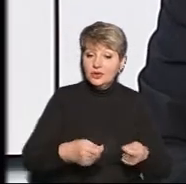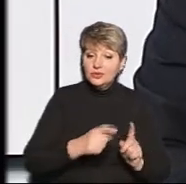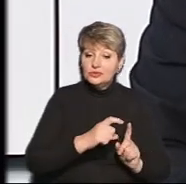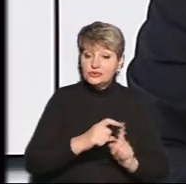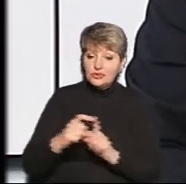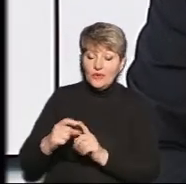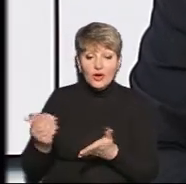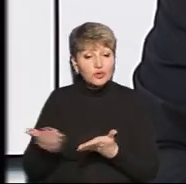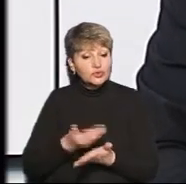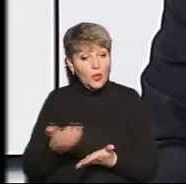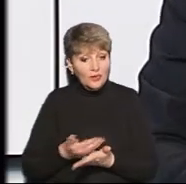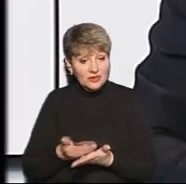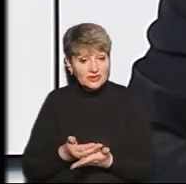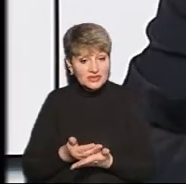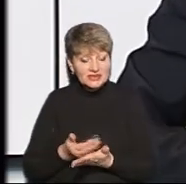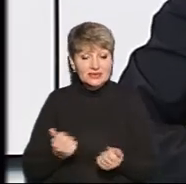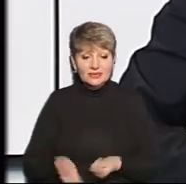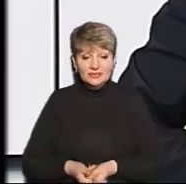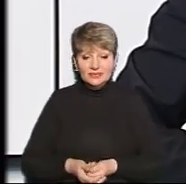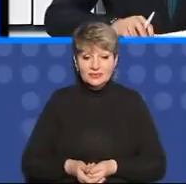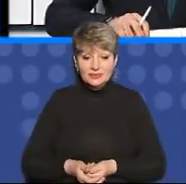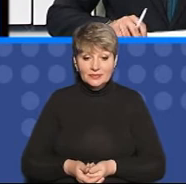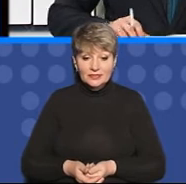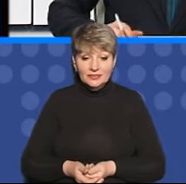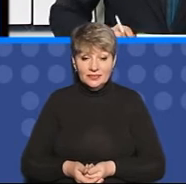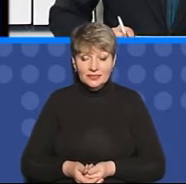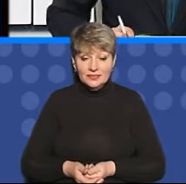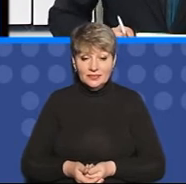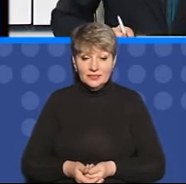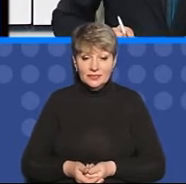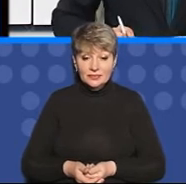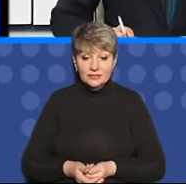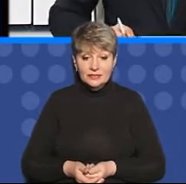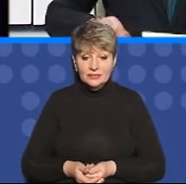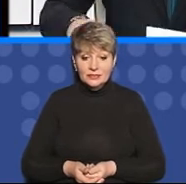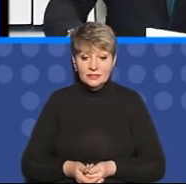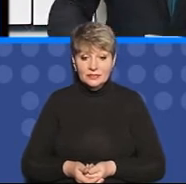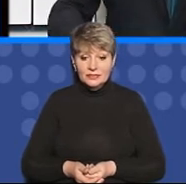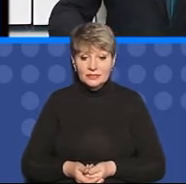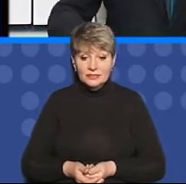які ще події привернули увагу журналістів Служби новин Суспільного. Станіславе.